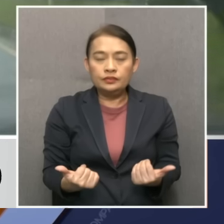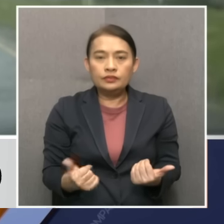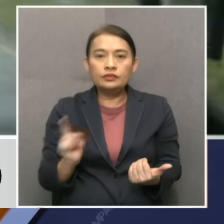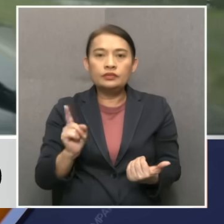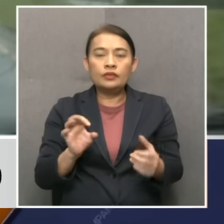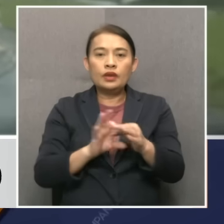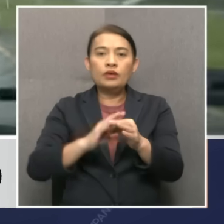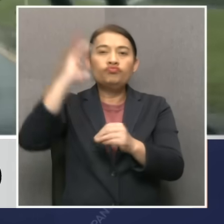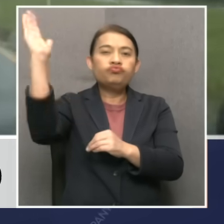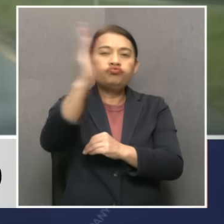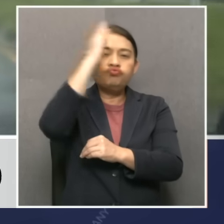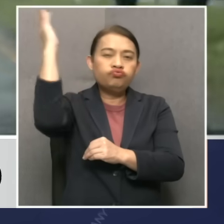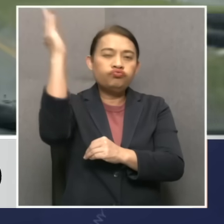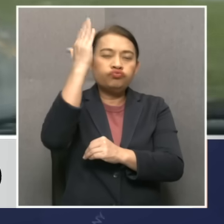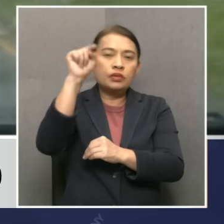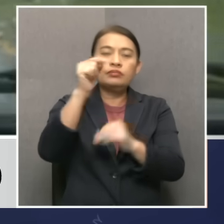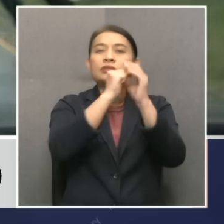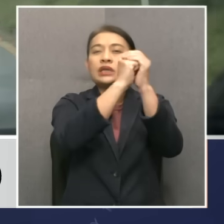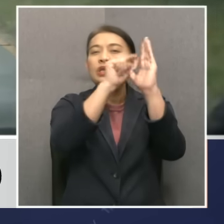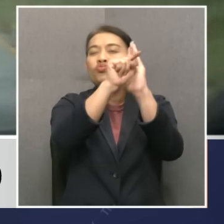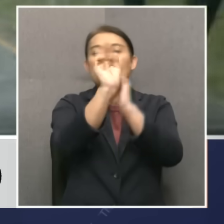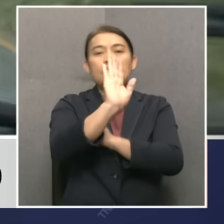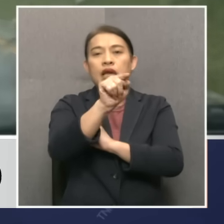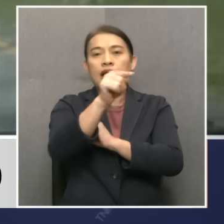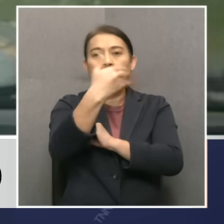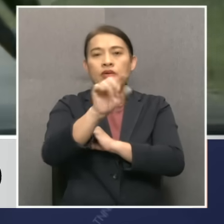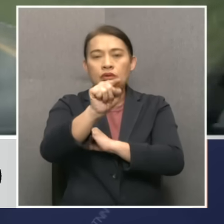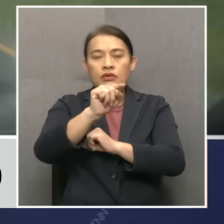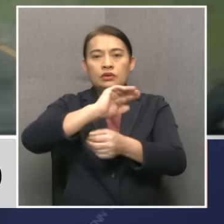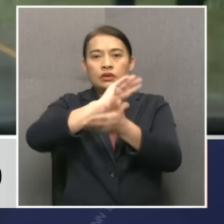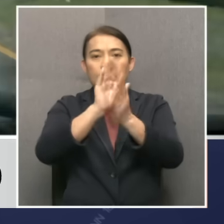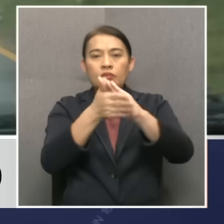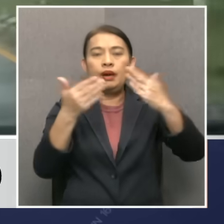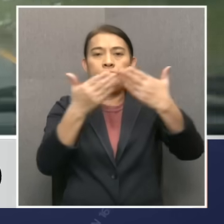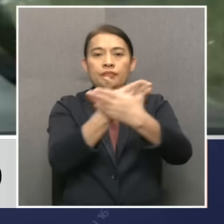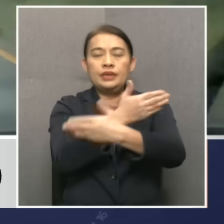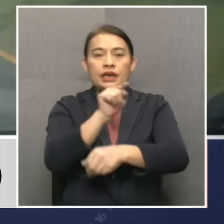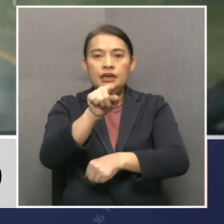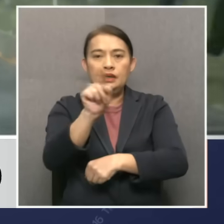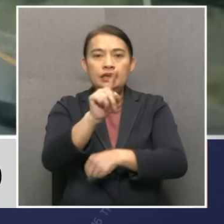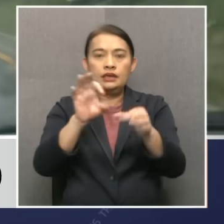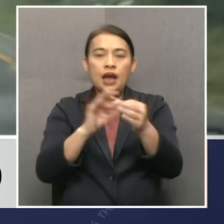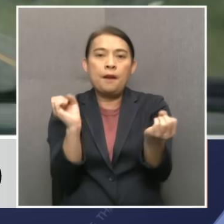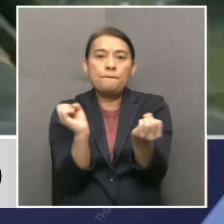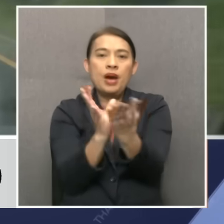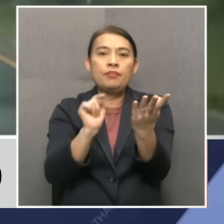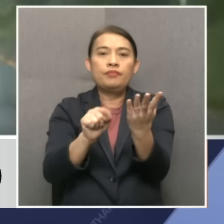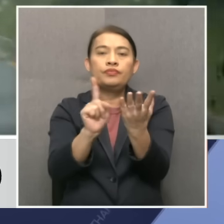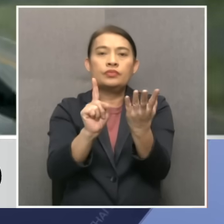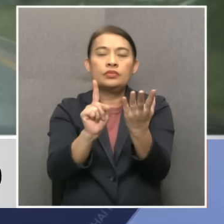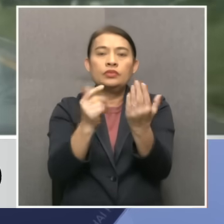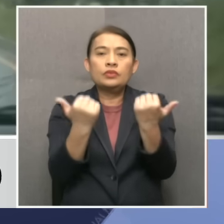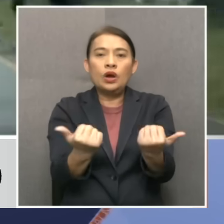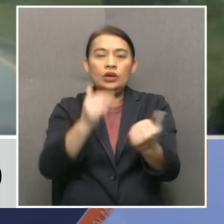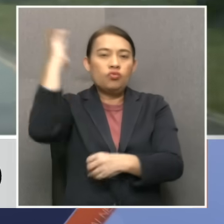งมานะลงมาตอนนี้แน่นอนที่สุดนะครับก็จะส่งผลกระทบนะกับเวียดนามนะ